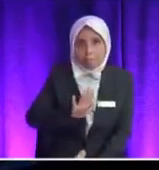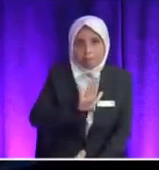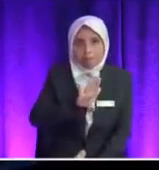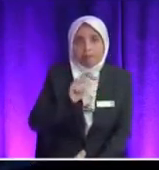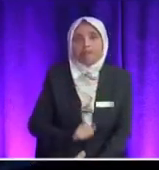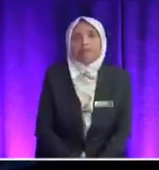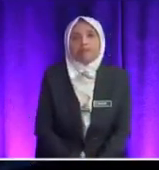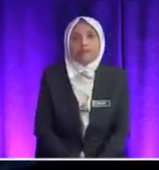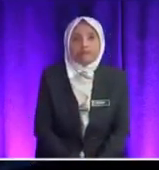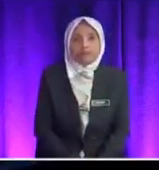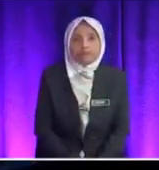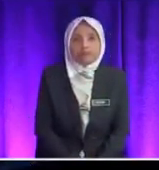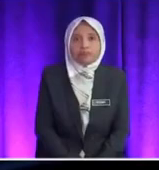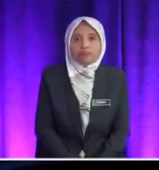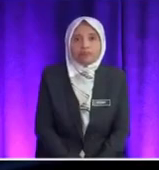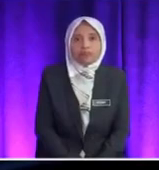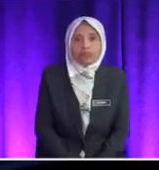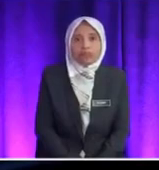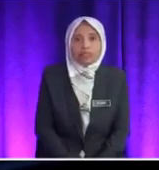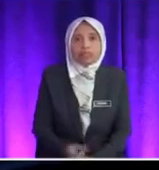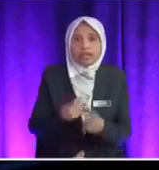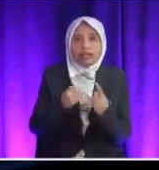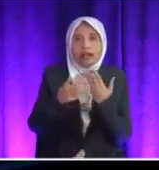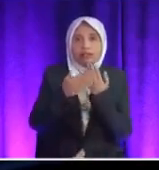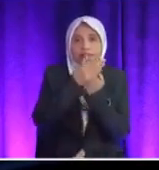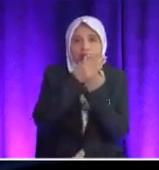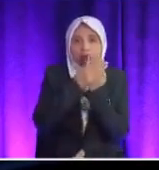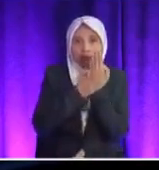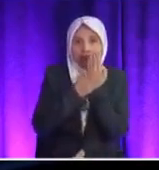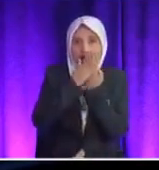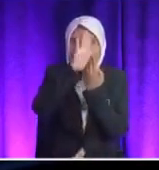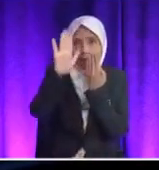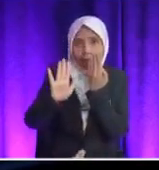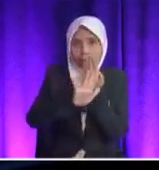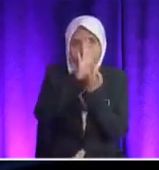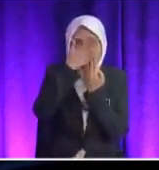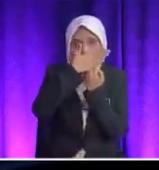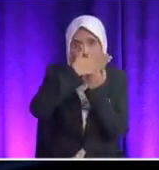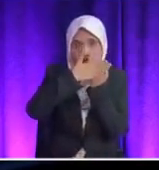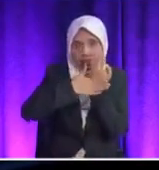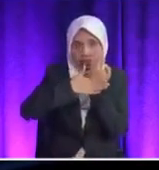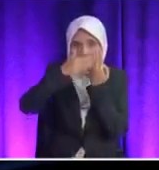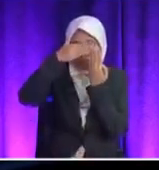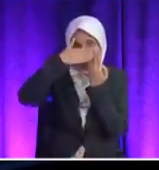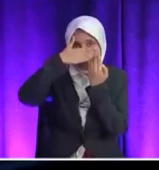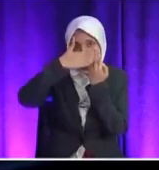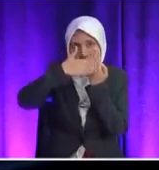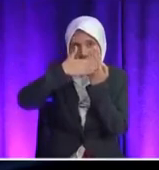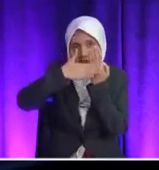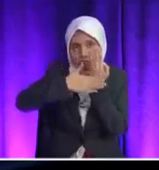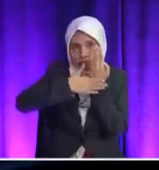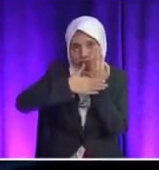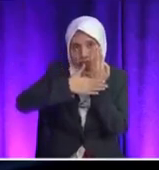GH cepet atas ya turun ke bawah Pastikan semua pembukaan